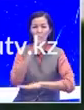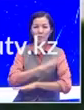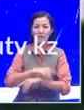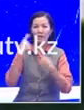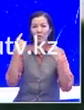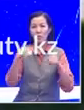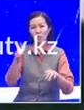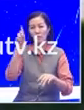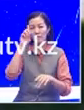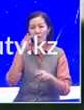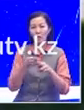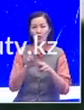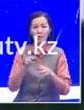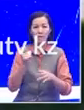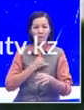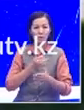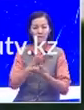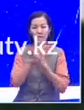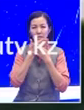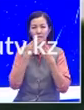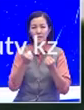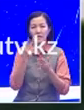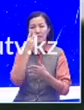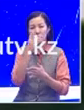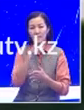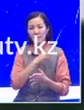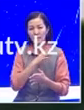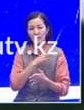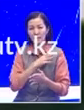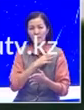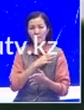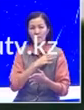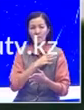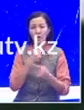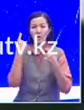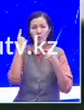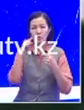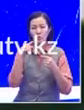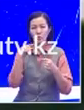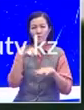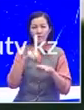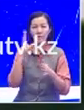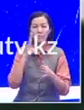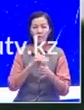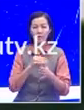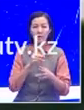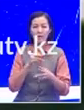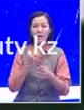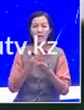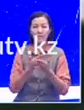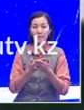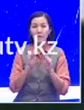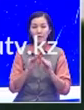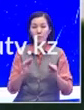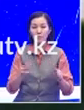народа, которого у нас нет. И разрешая смотреть этот сериал, мы допускаем влияние всего чужого. Если ваш ребенок все-таки посмотрел его,